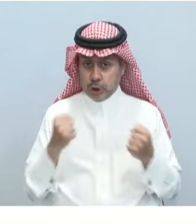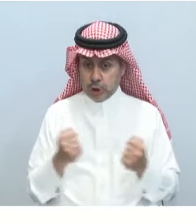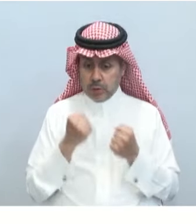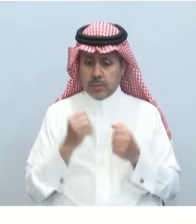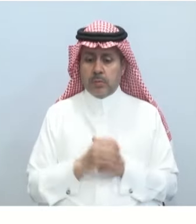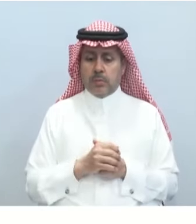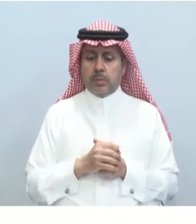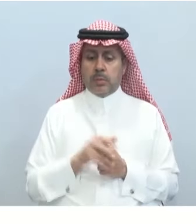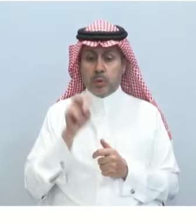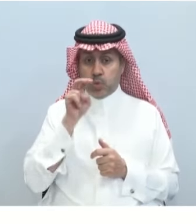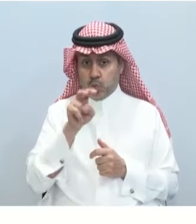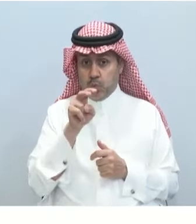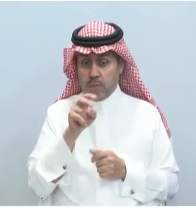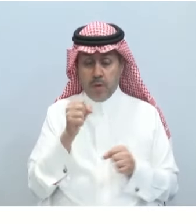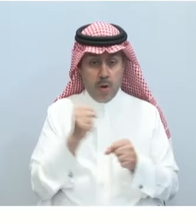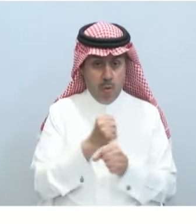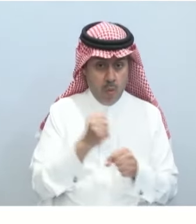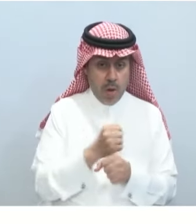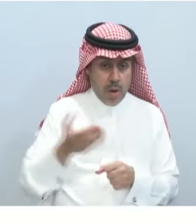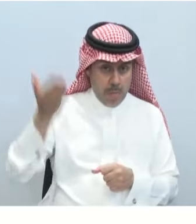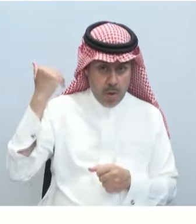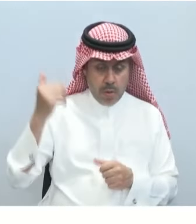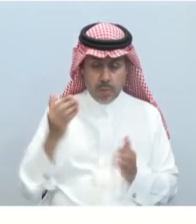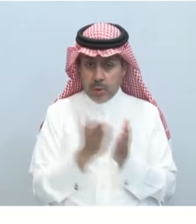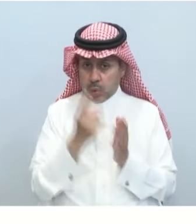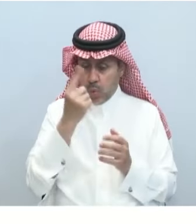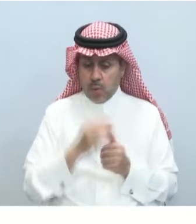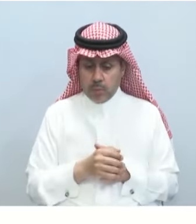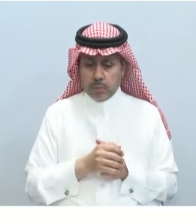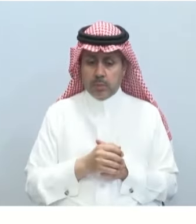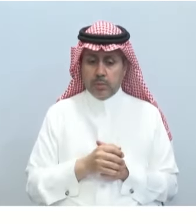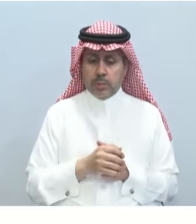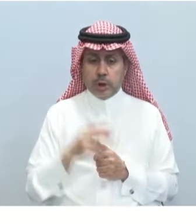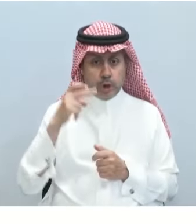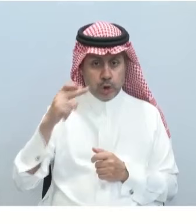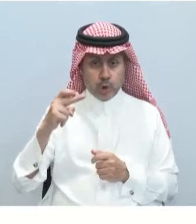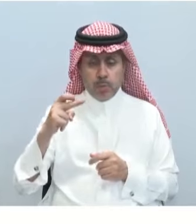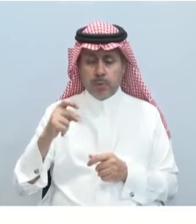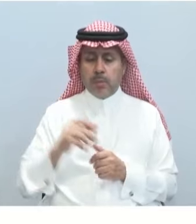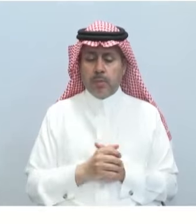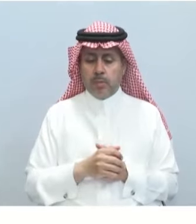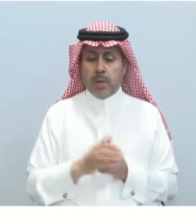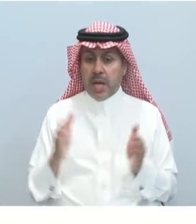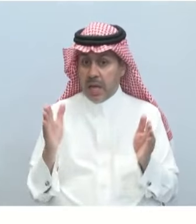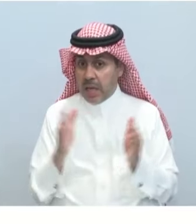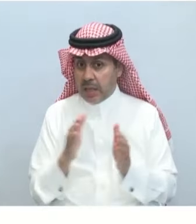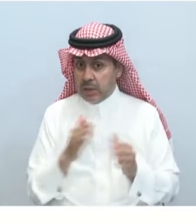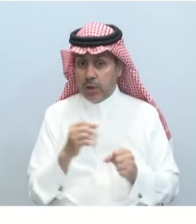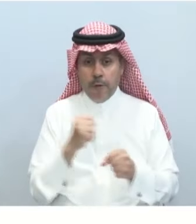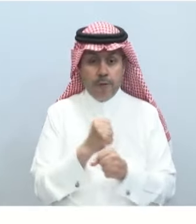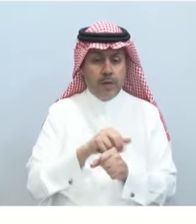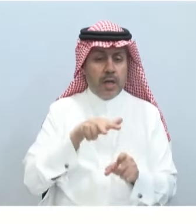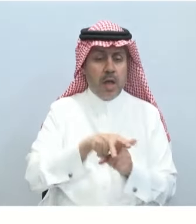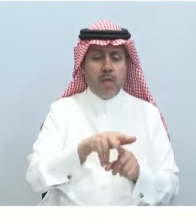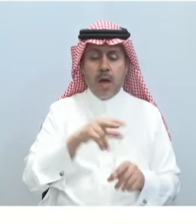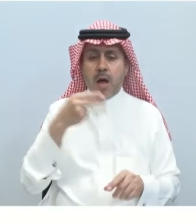هذا النشاط الاول بالاضطلاع على الوقائع المذكوره في الحاله الدراسيه والمواد القانونيه ادناه اجب ع ما يلي حدد فعل الايذاء الذي